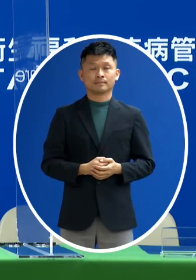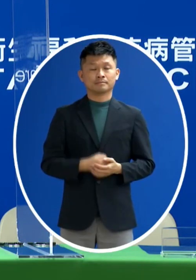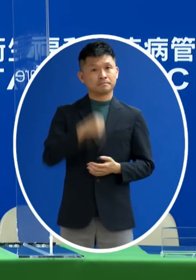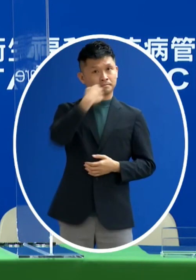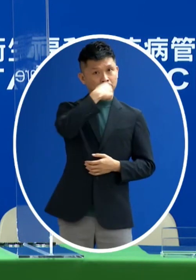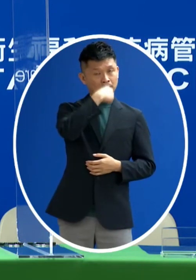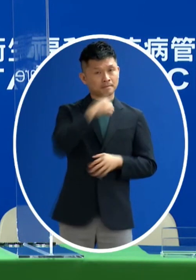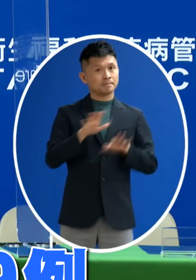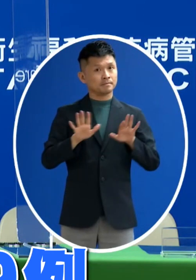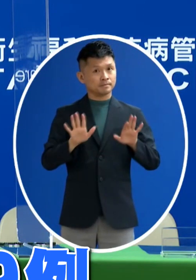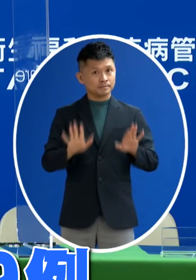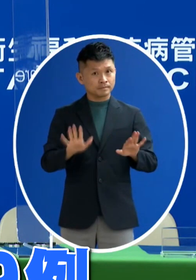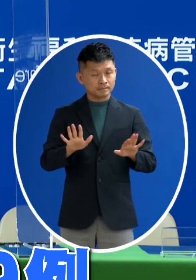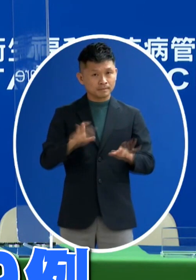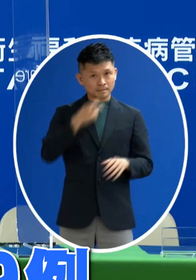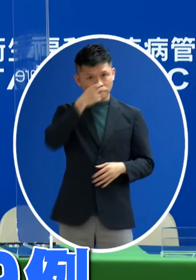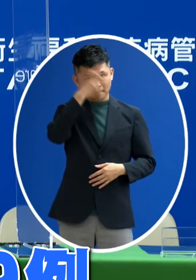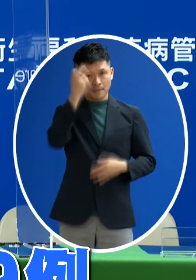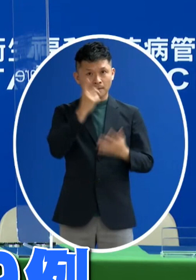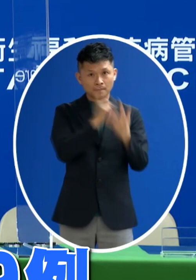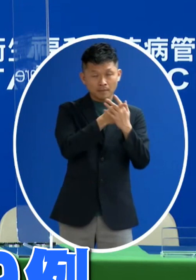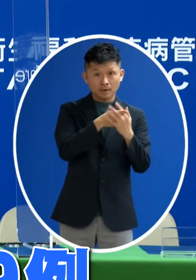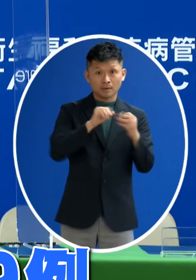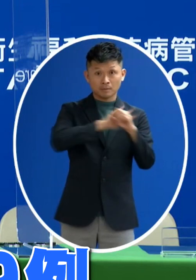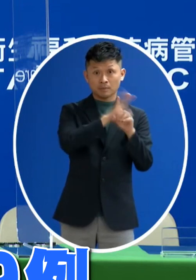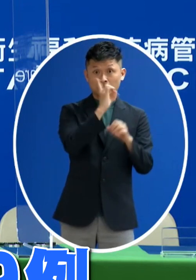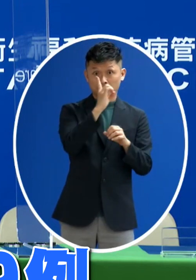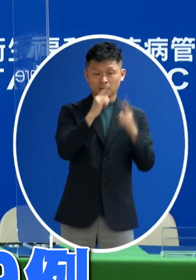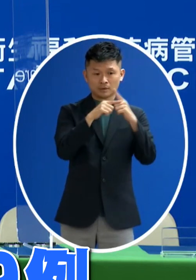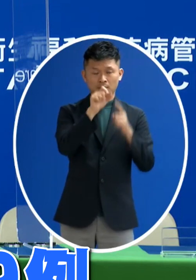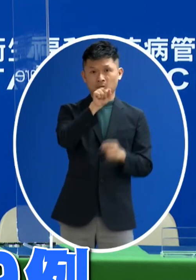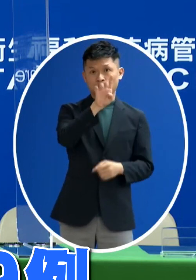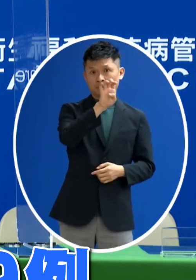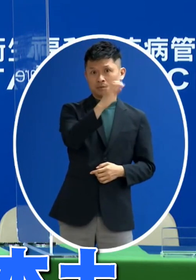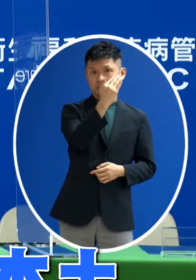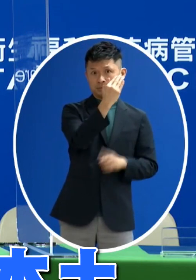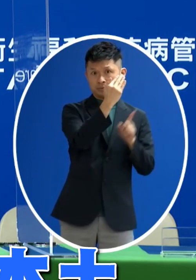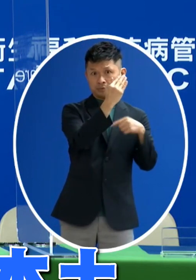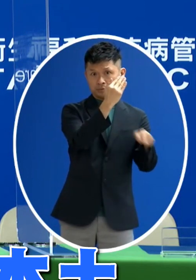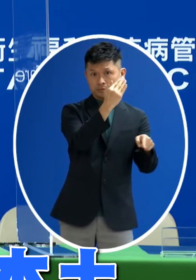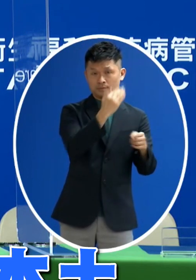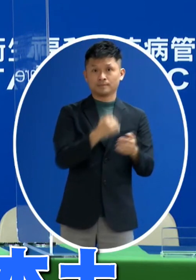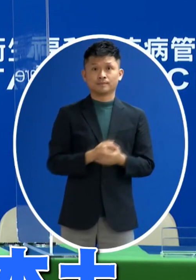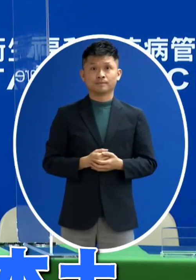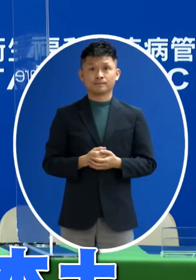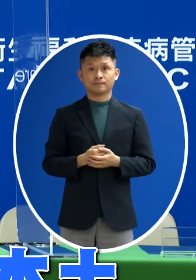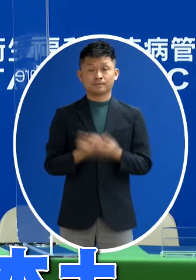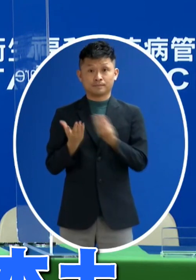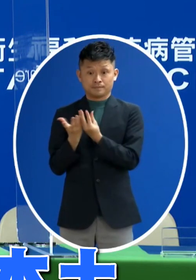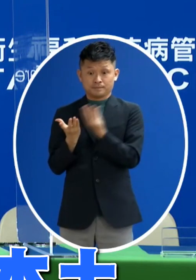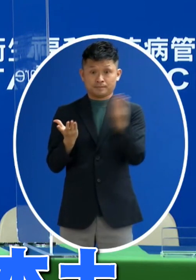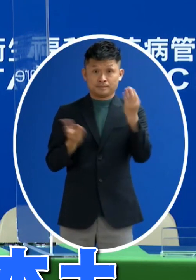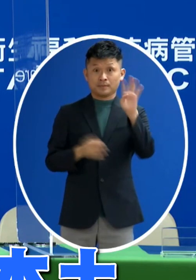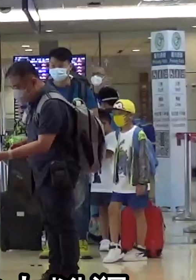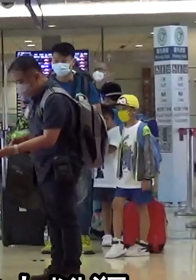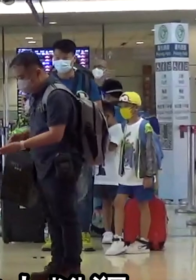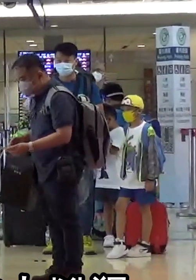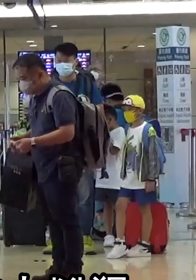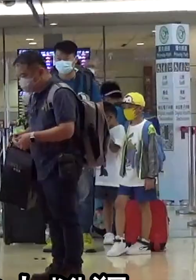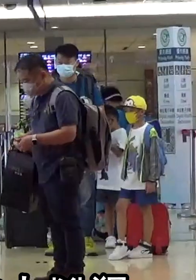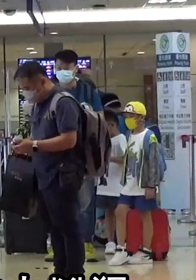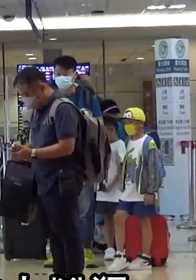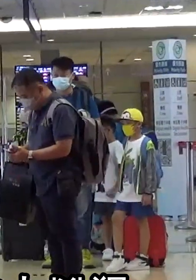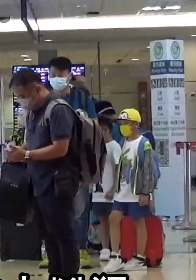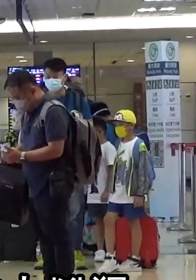内目前验出 Delta 总共149例啊，那其中有43例是本土。 天